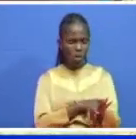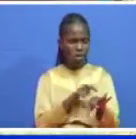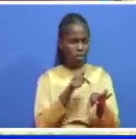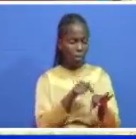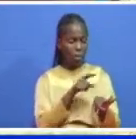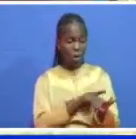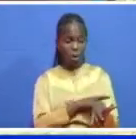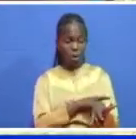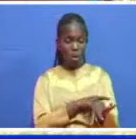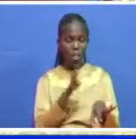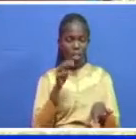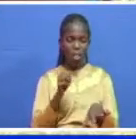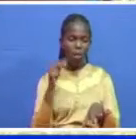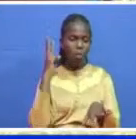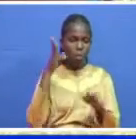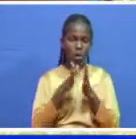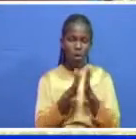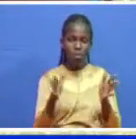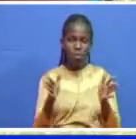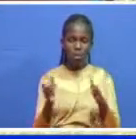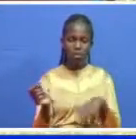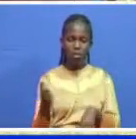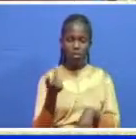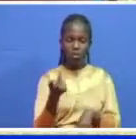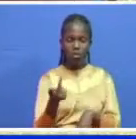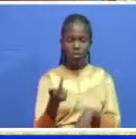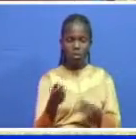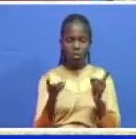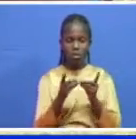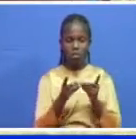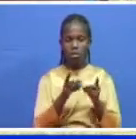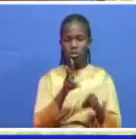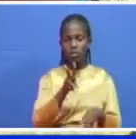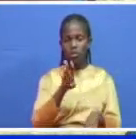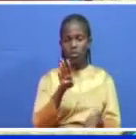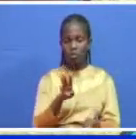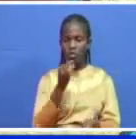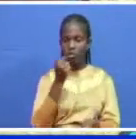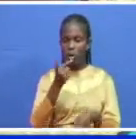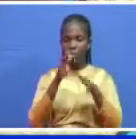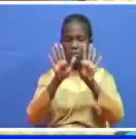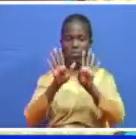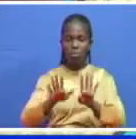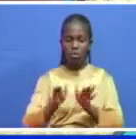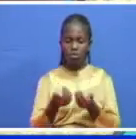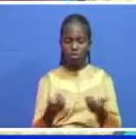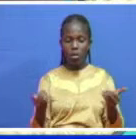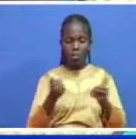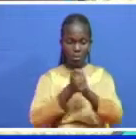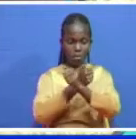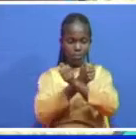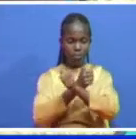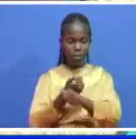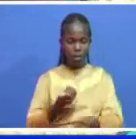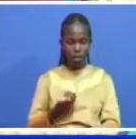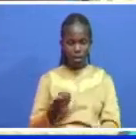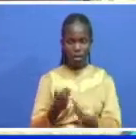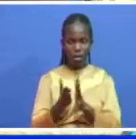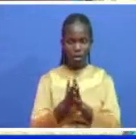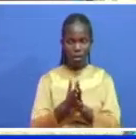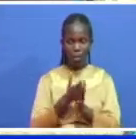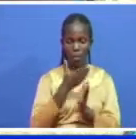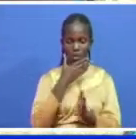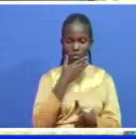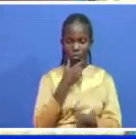muda mwasa makabingo bado na kujanwa rima tuku 24 kwa uno seo tu sovia siana situ siya etu na siana siya